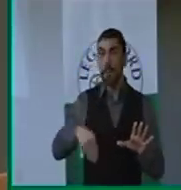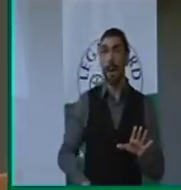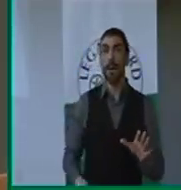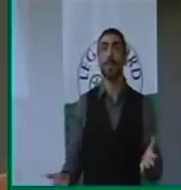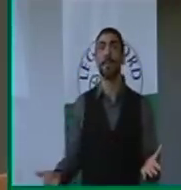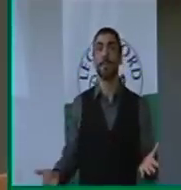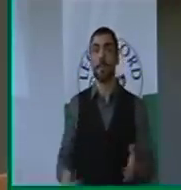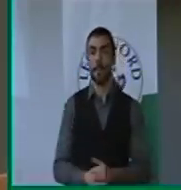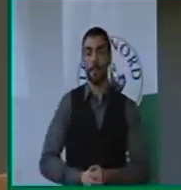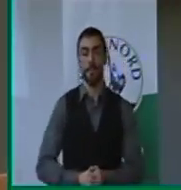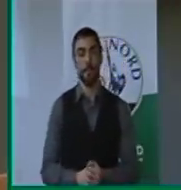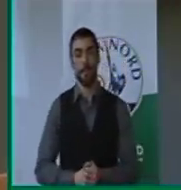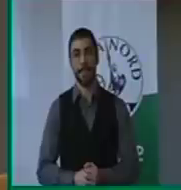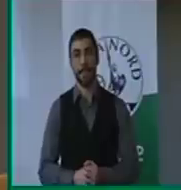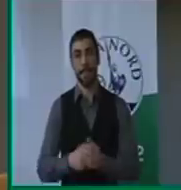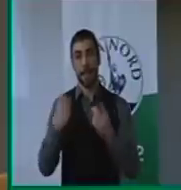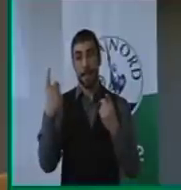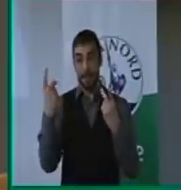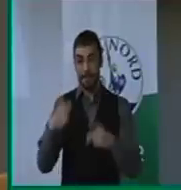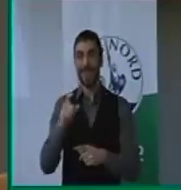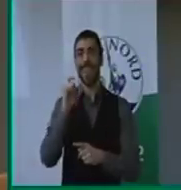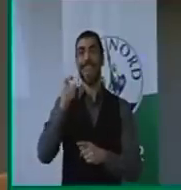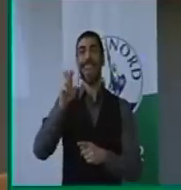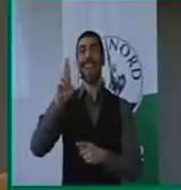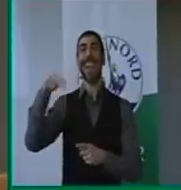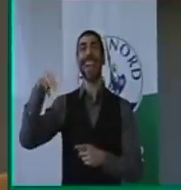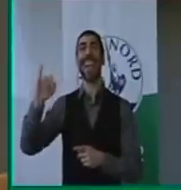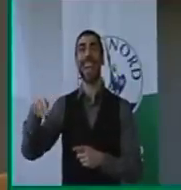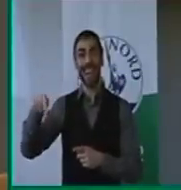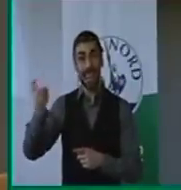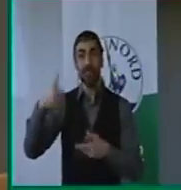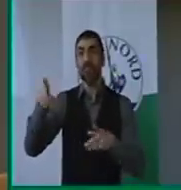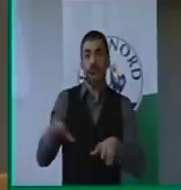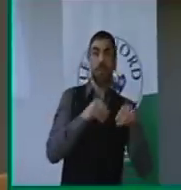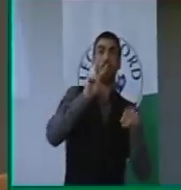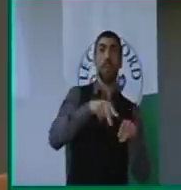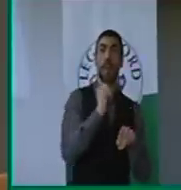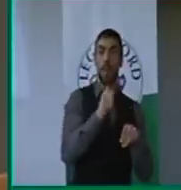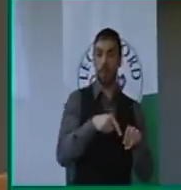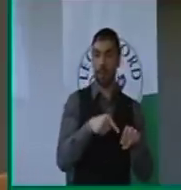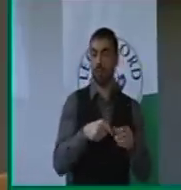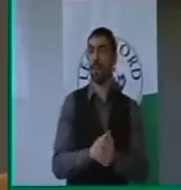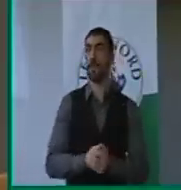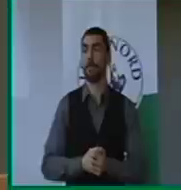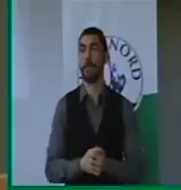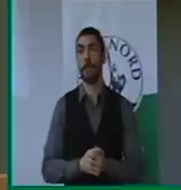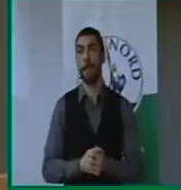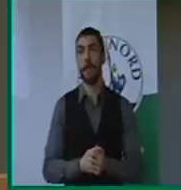e E pensare che questo grenning era partito dal 2011 Chi ha istituito